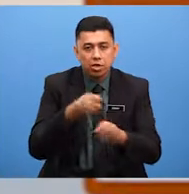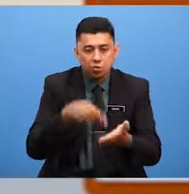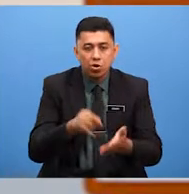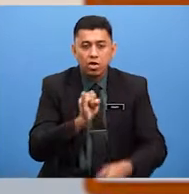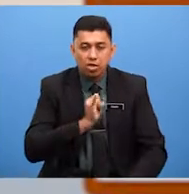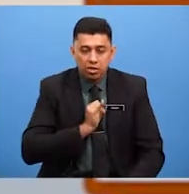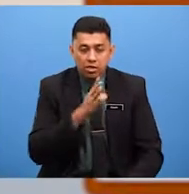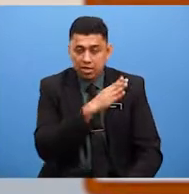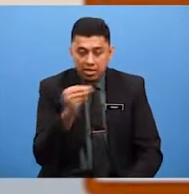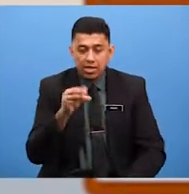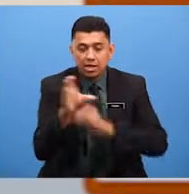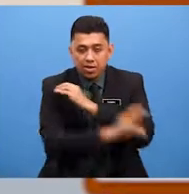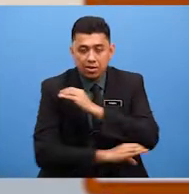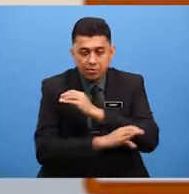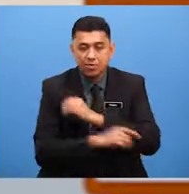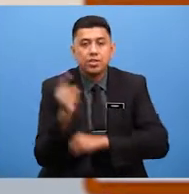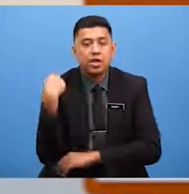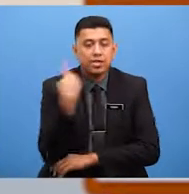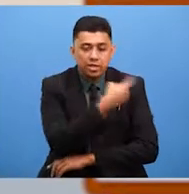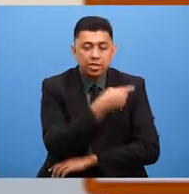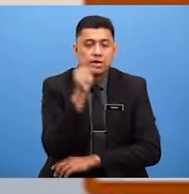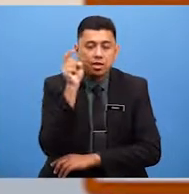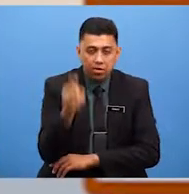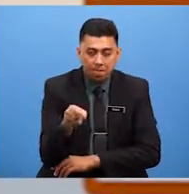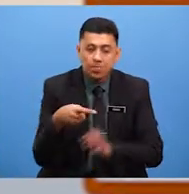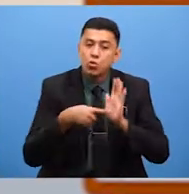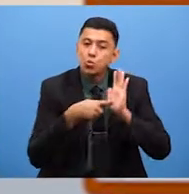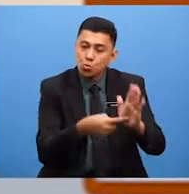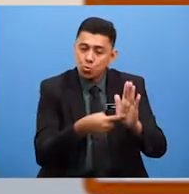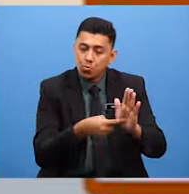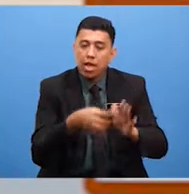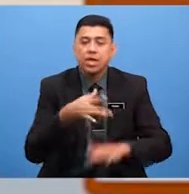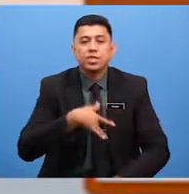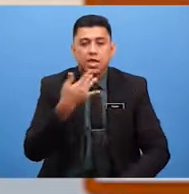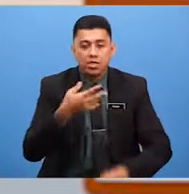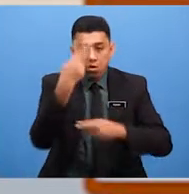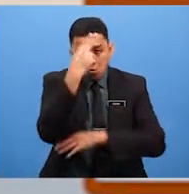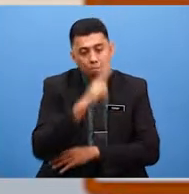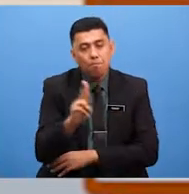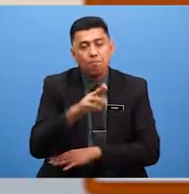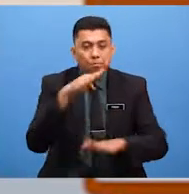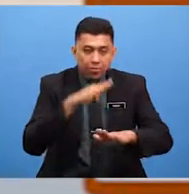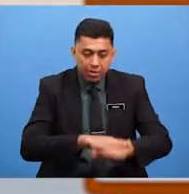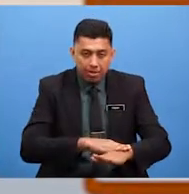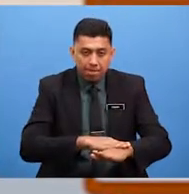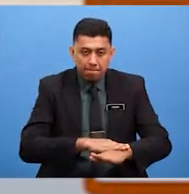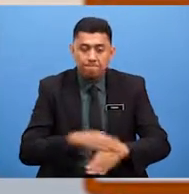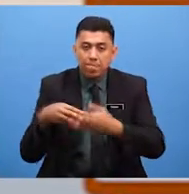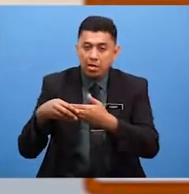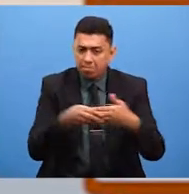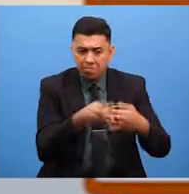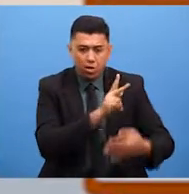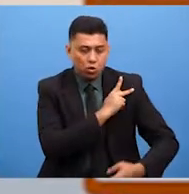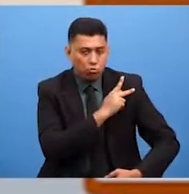saya dan negara, kita haruslah menunjukkan rasa hormat kita pada